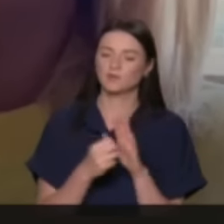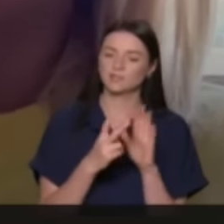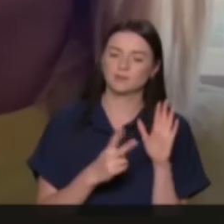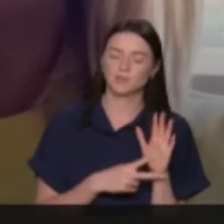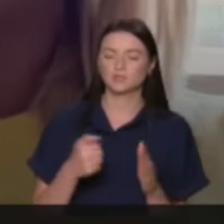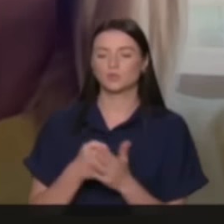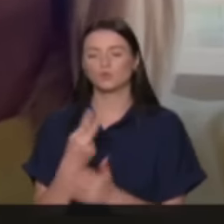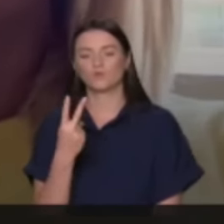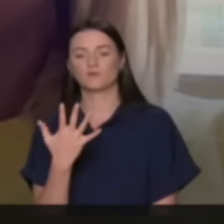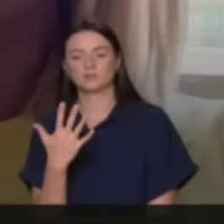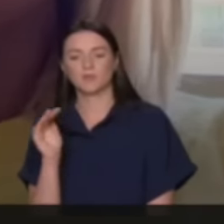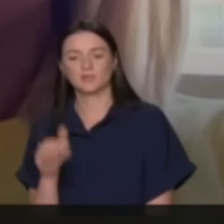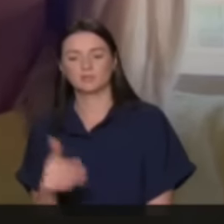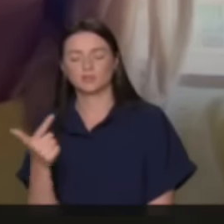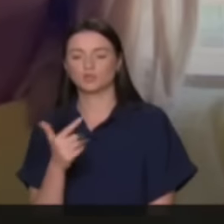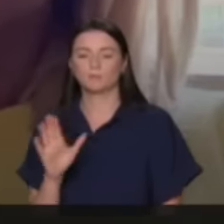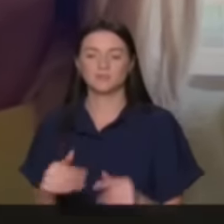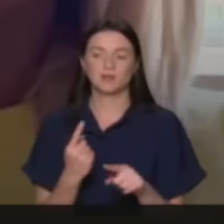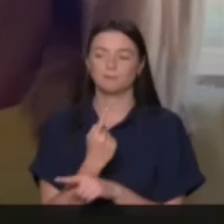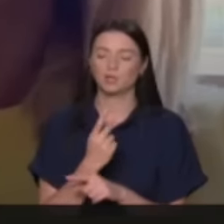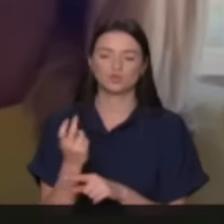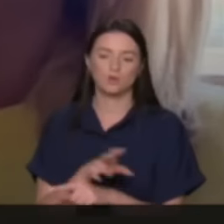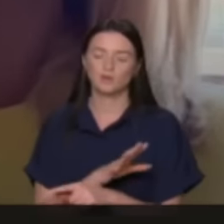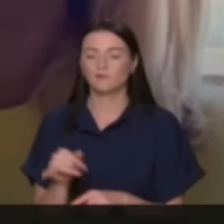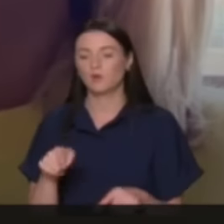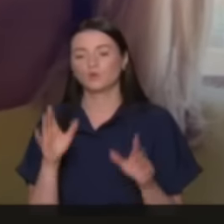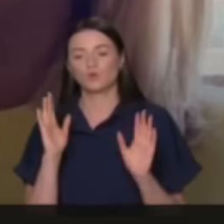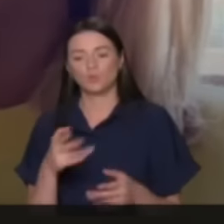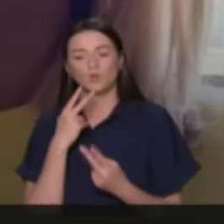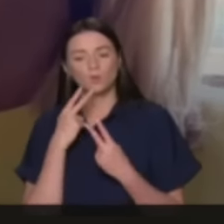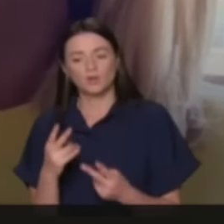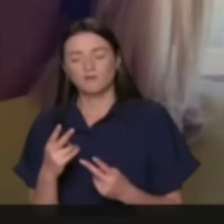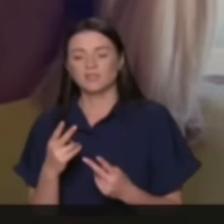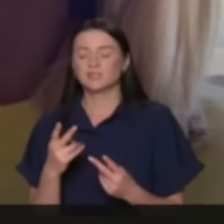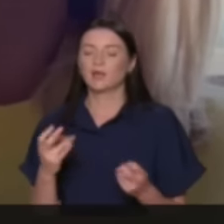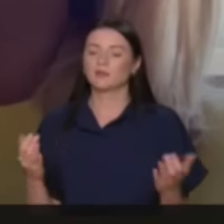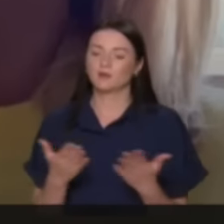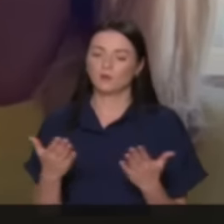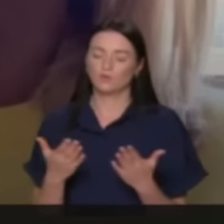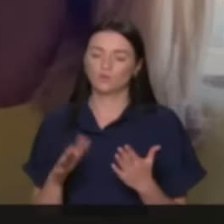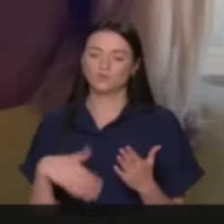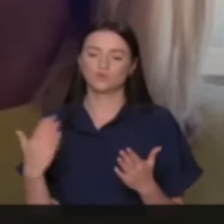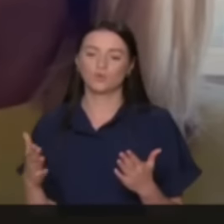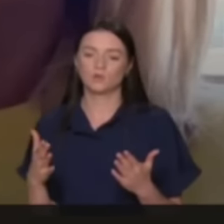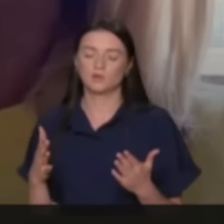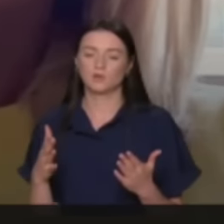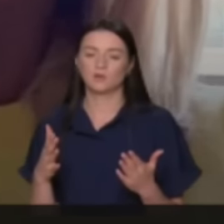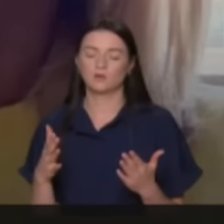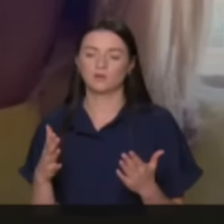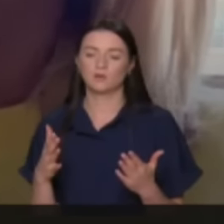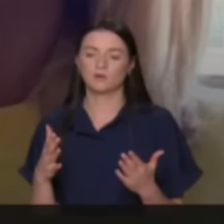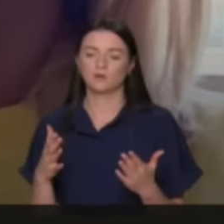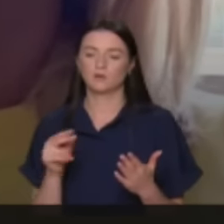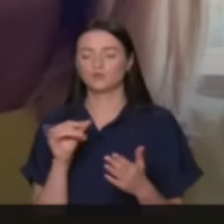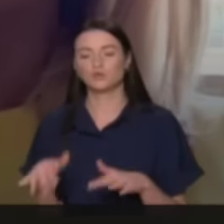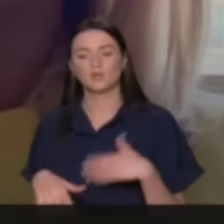до 25, це по першій неявці. І тут будемо дивитися, на яку сторону будуть ставати суди. Чи на